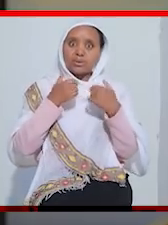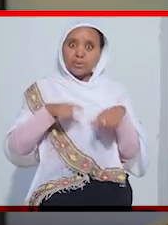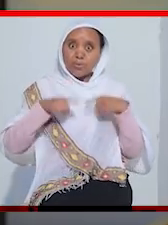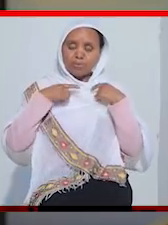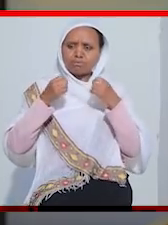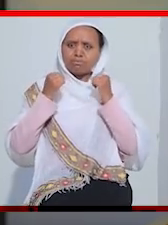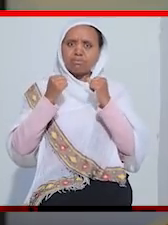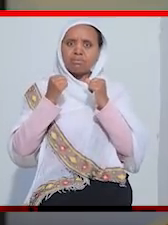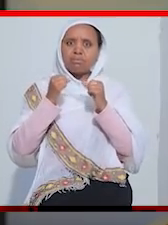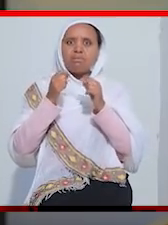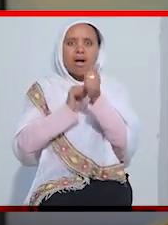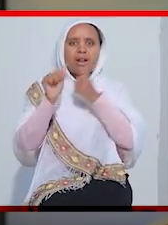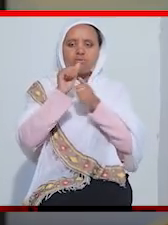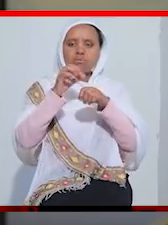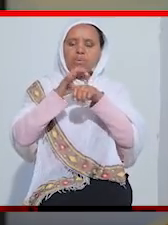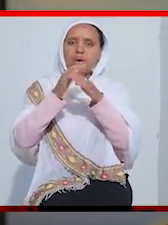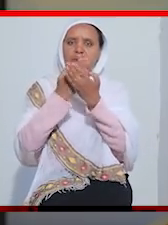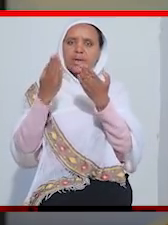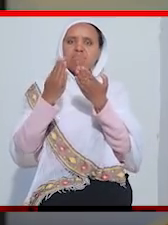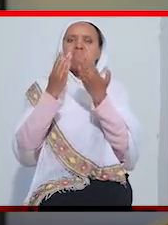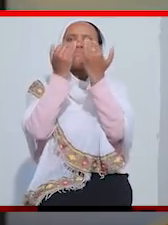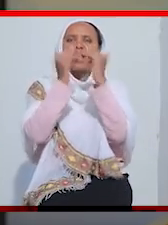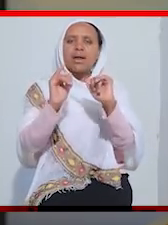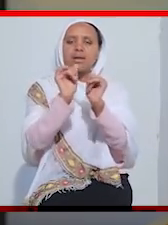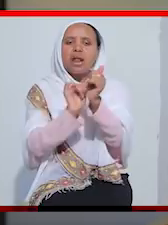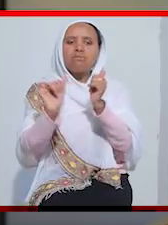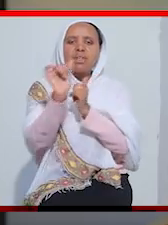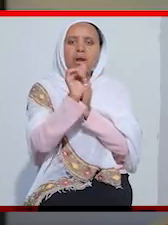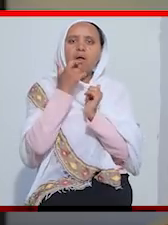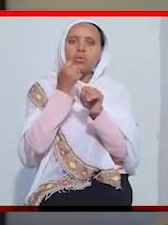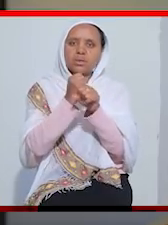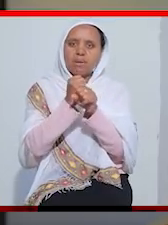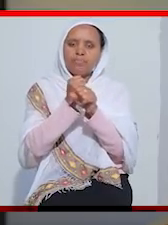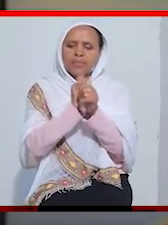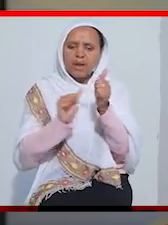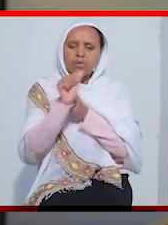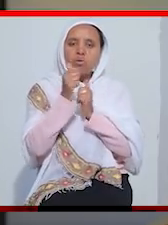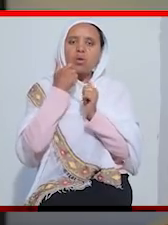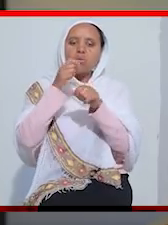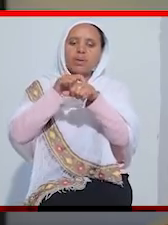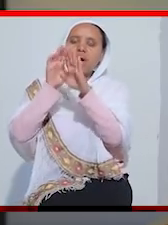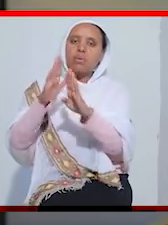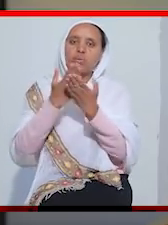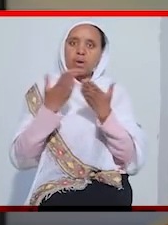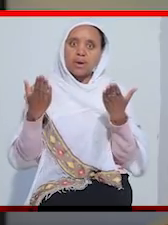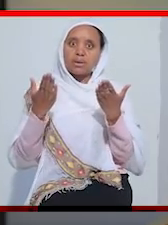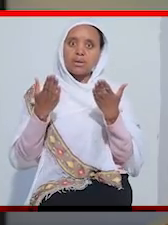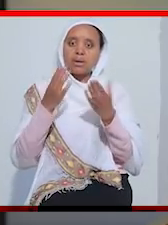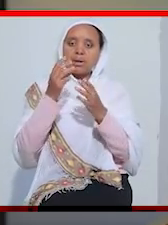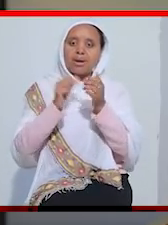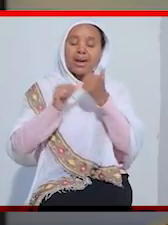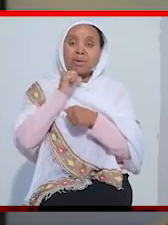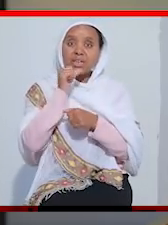እንዳለው ይታወቃል ሰው በሐላፊው በመድራዊው ነገር ምን ያህል ያልፈኛል ያለውን ስራ ያልፈኛል ያለውን ምድራዊ